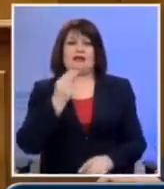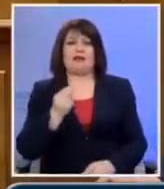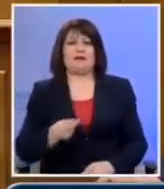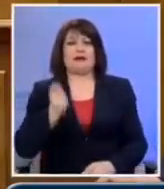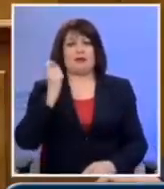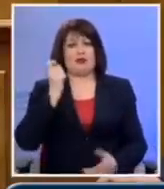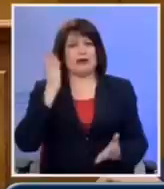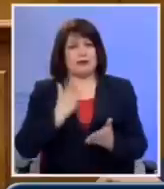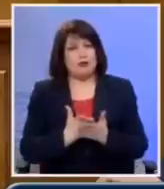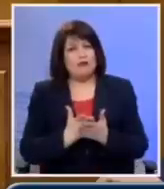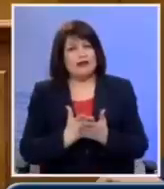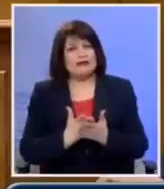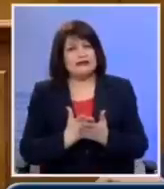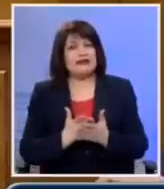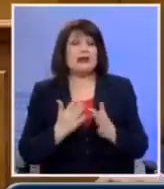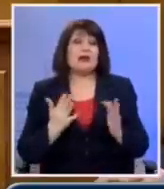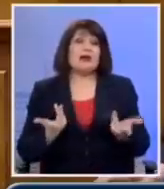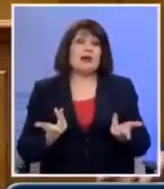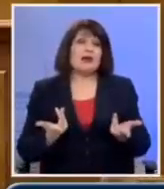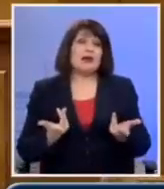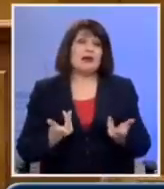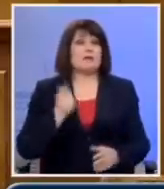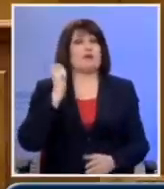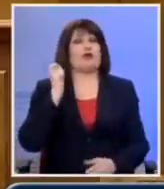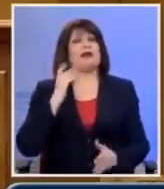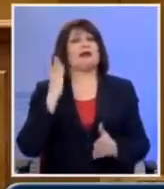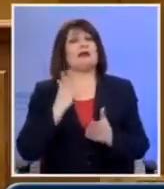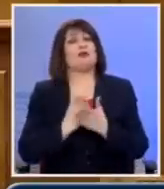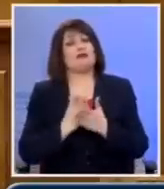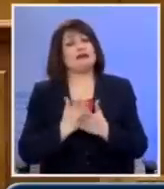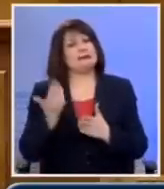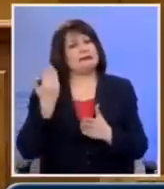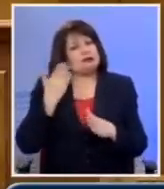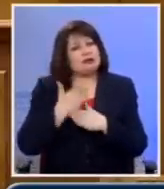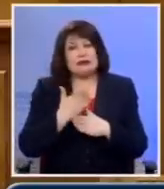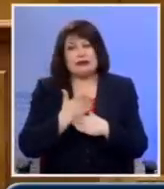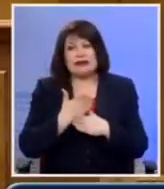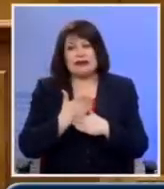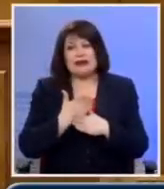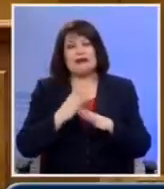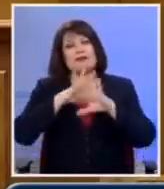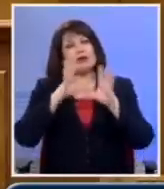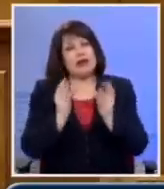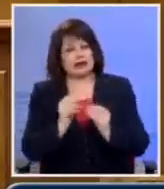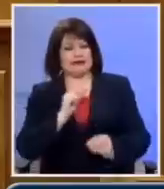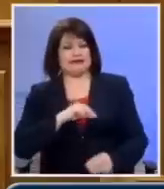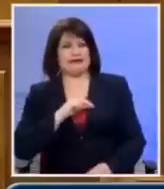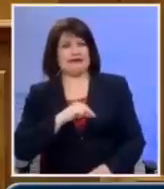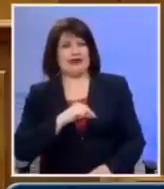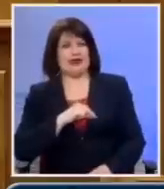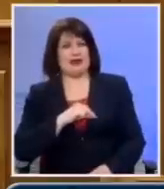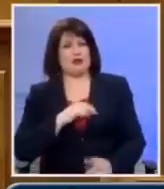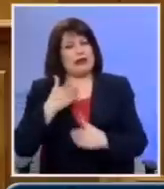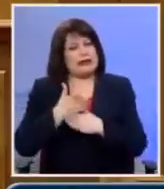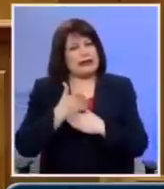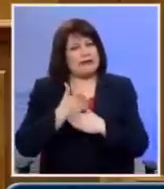πολιτικών αποφάσεων ή αν πίσω από τις πολιτικές αποφάσεις κρύβονται και άλλα συμφέροντα, κρύβονται